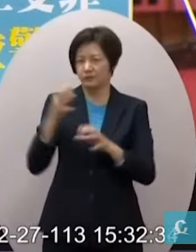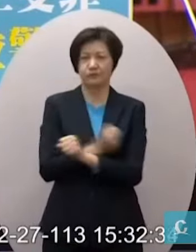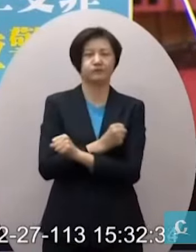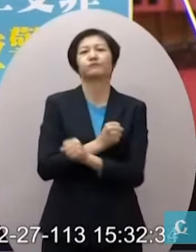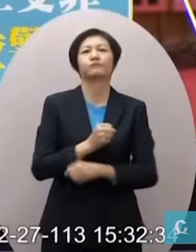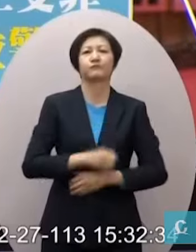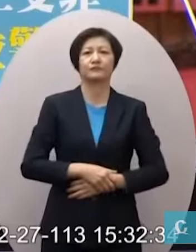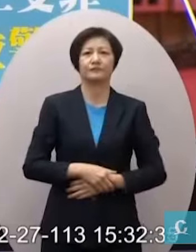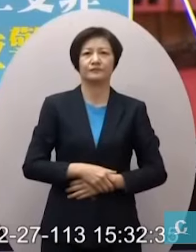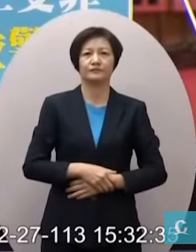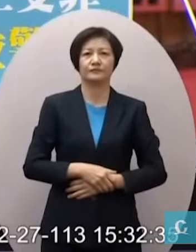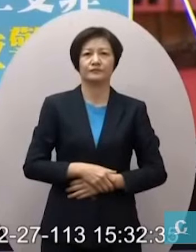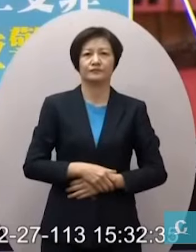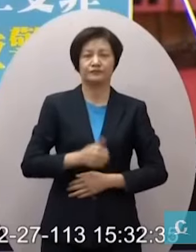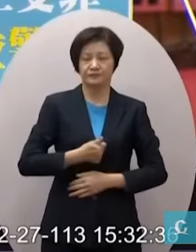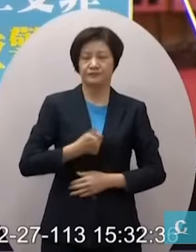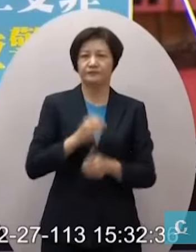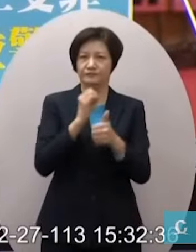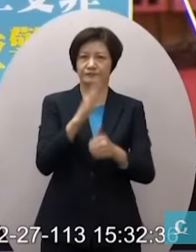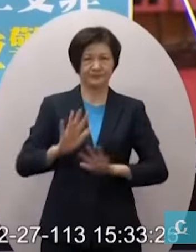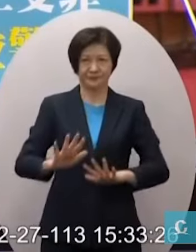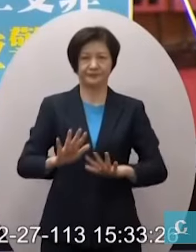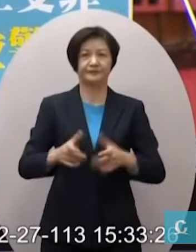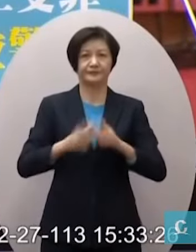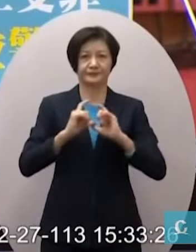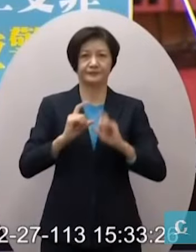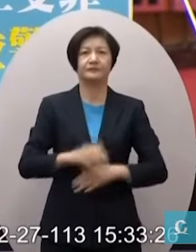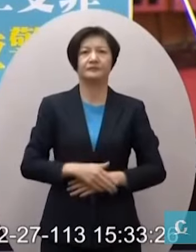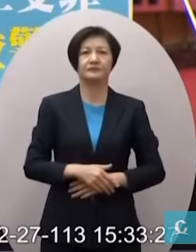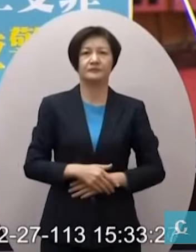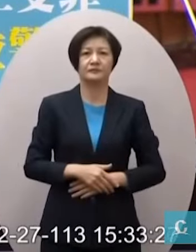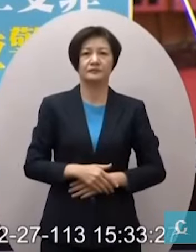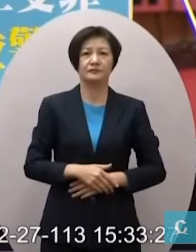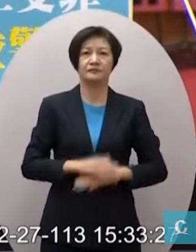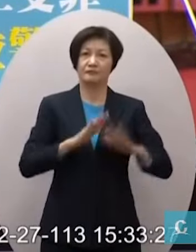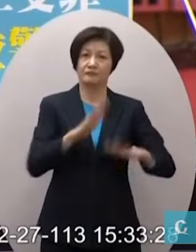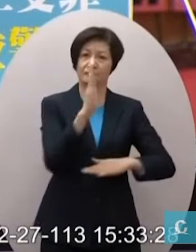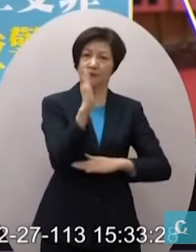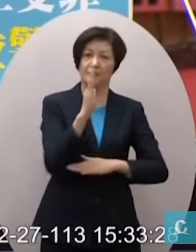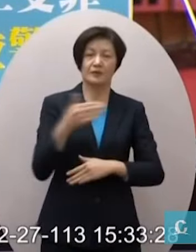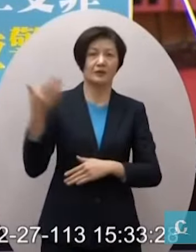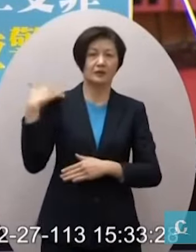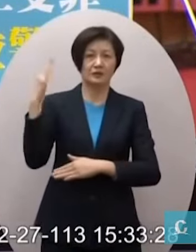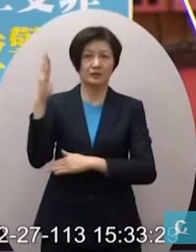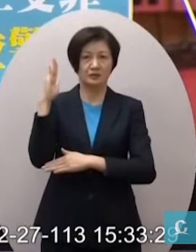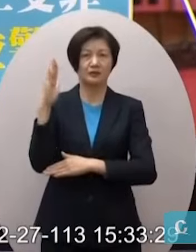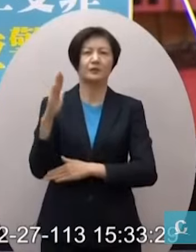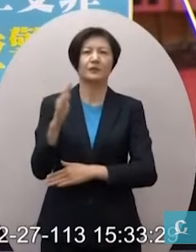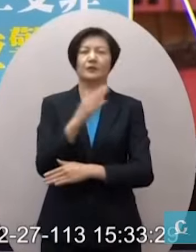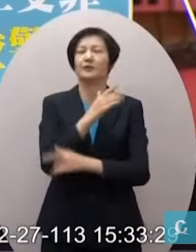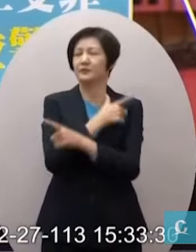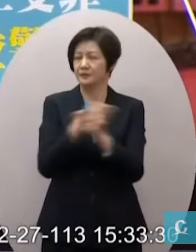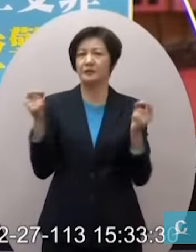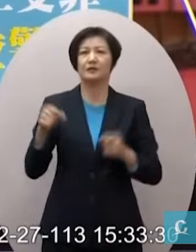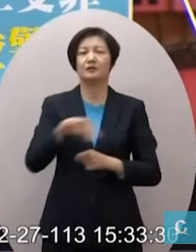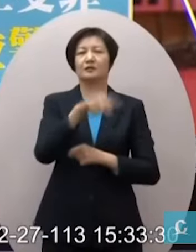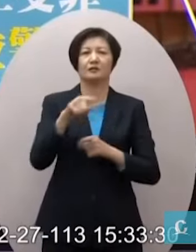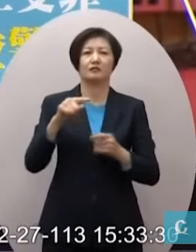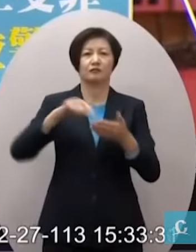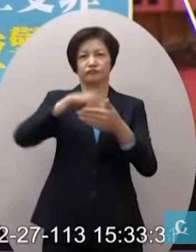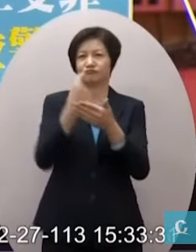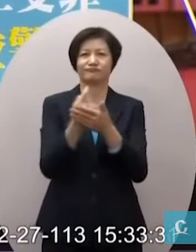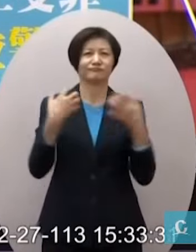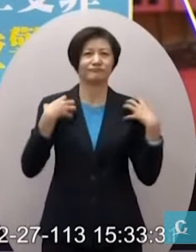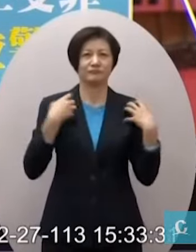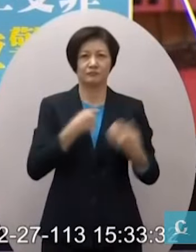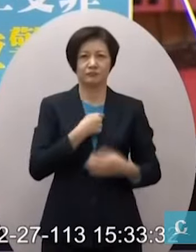连。说实在的，政府要负起责任，不管是现在的政府或前政府，当然你们要盖瓜承受，我们知